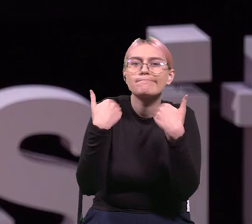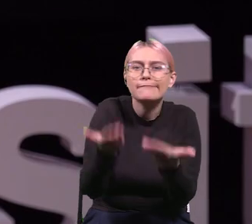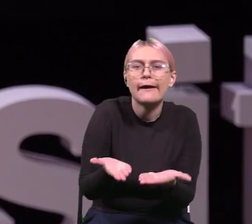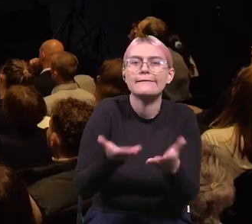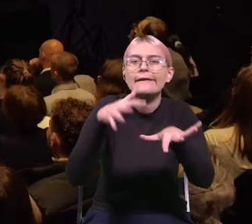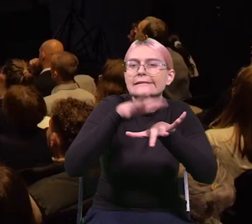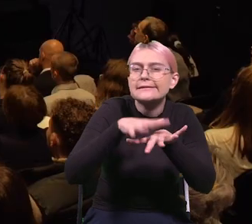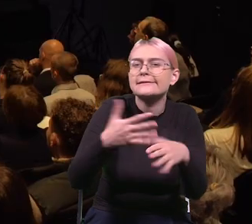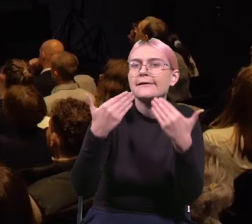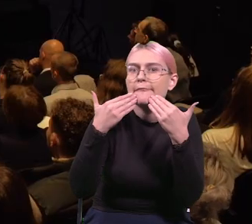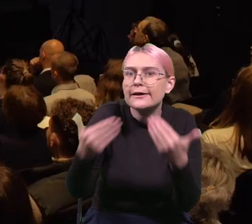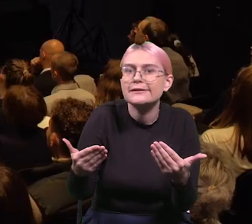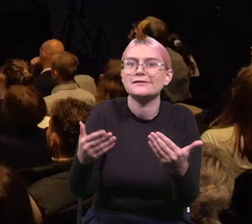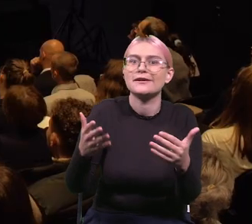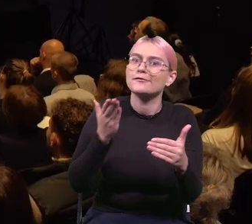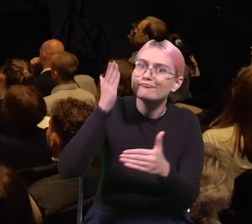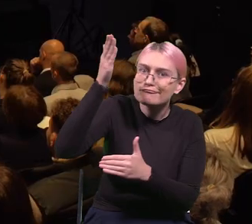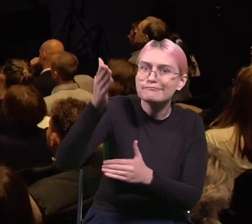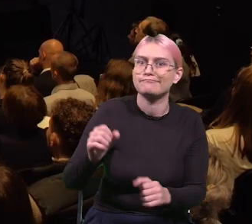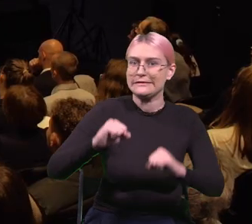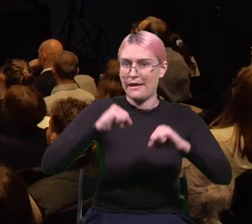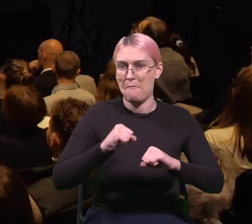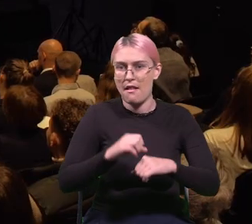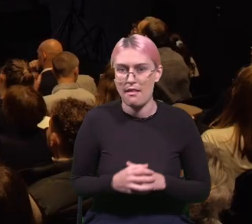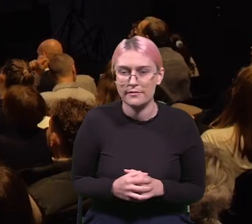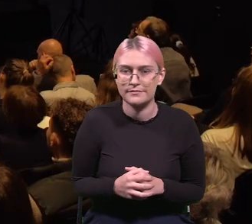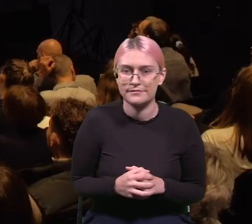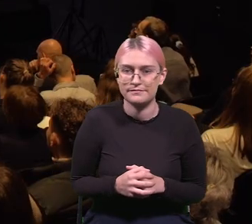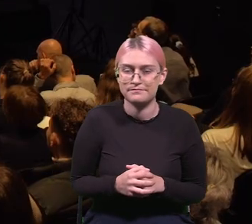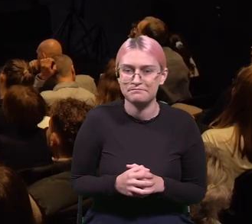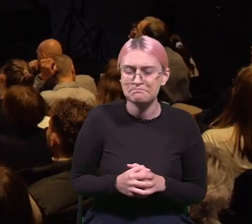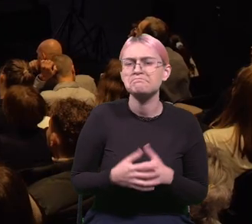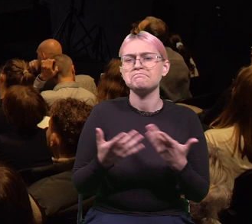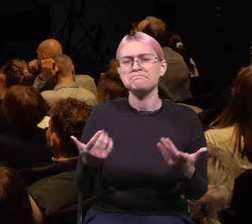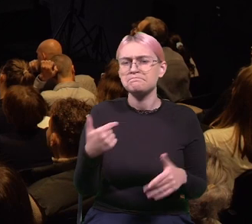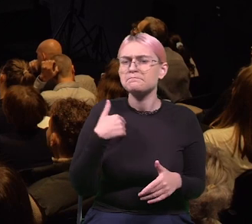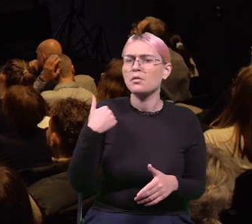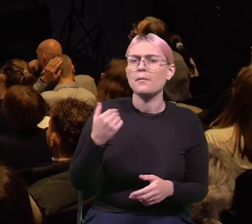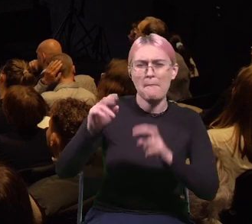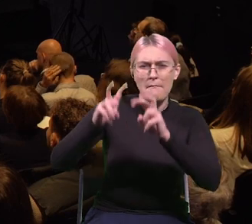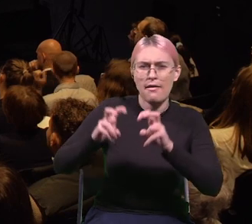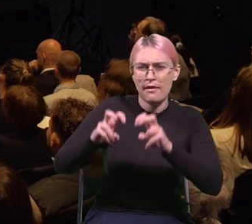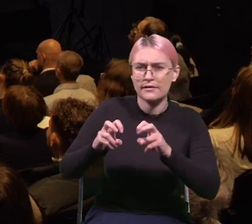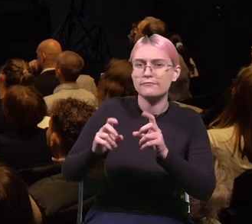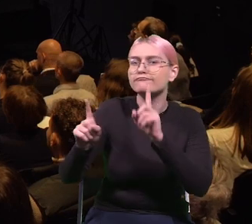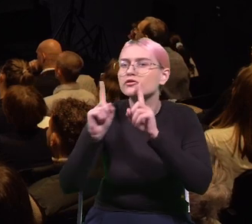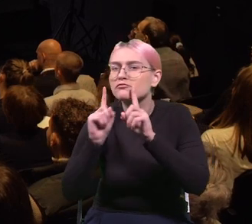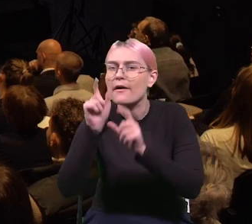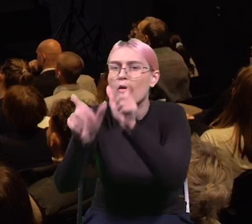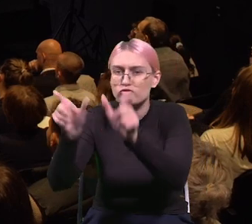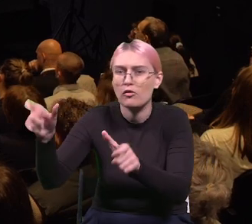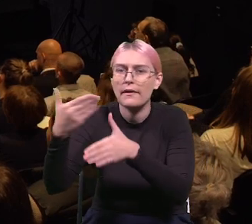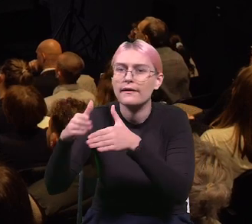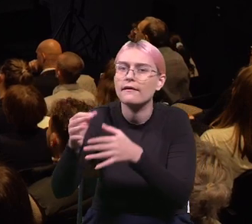oni się bardzo zgrupowali, stworzyli grupy, w których zaczęli się wymieniać wiedzą o tym, jakiego